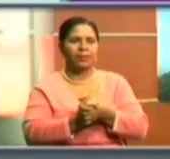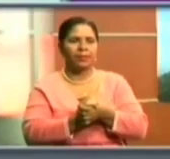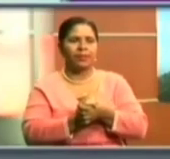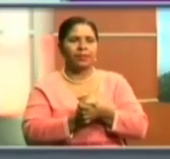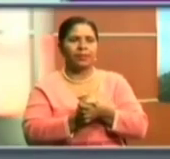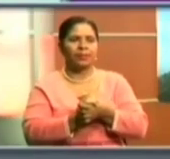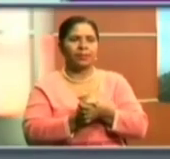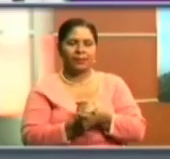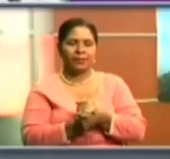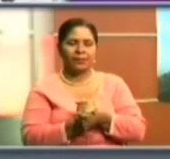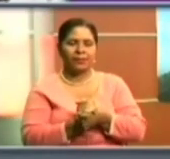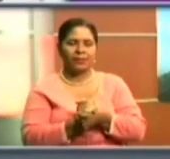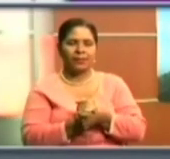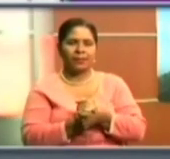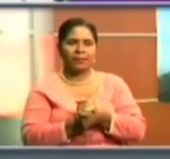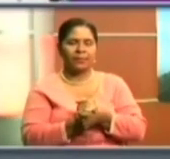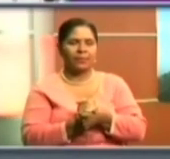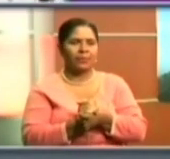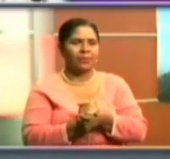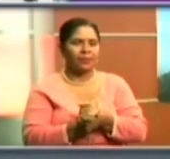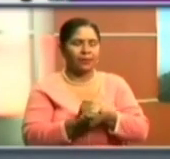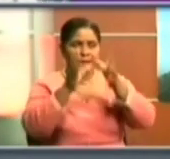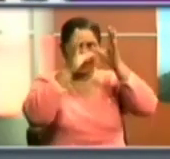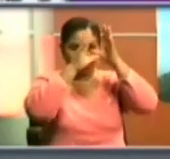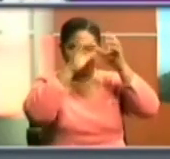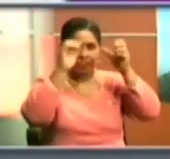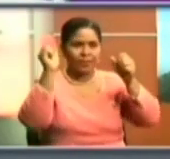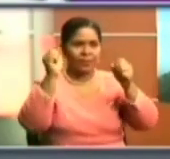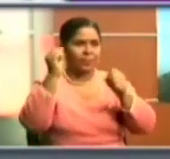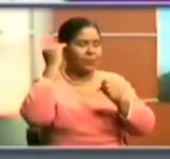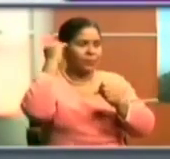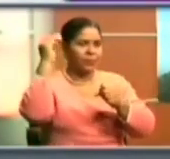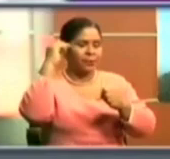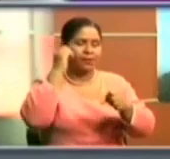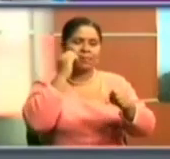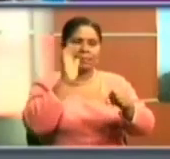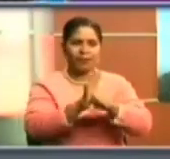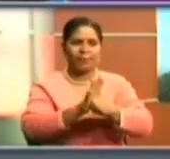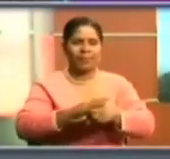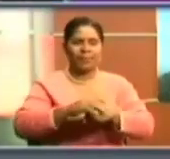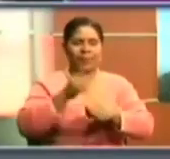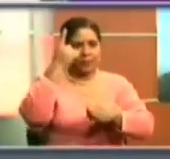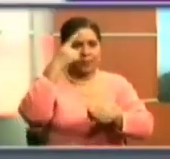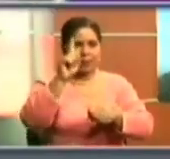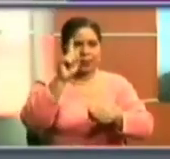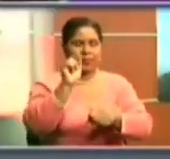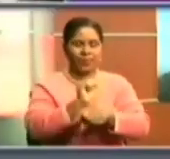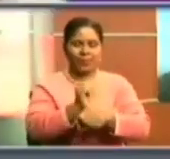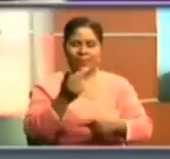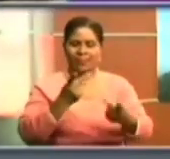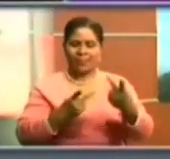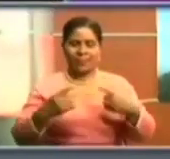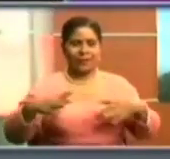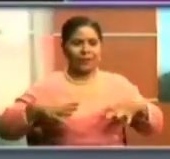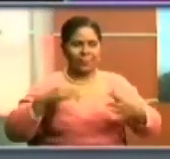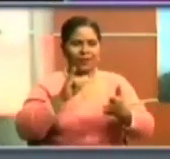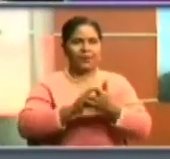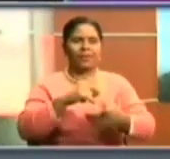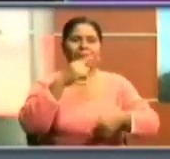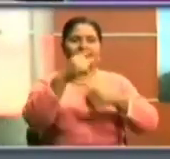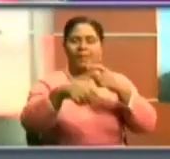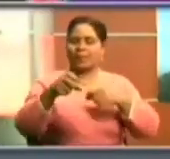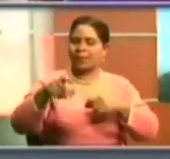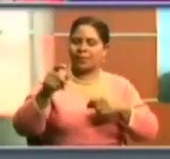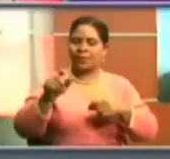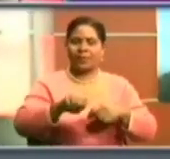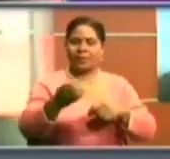en été préparé pour nous. Jean-président Jovenel Moïse te remet mot de paix pour occasion fête Notre-Dame Immaculée Conception. Il sorti Port-au-Prince avec un lot